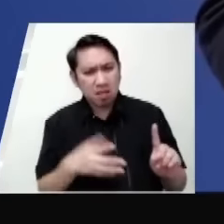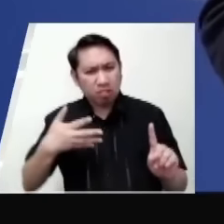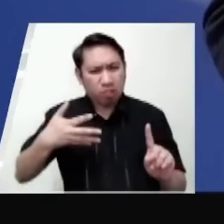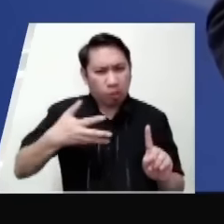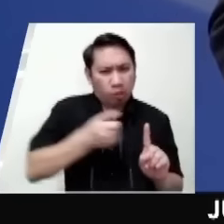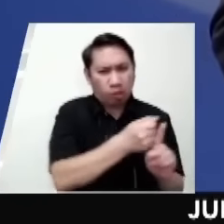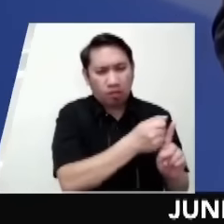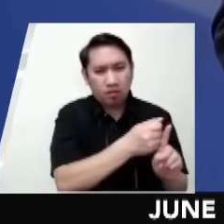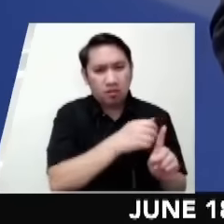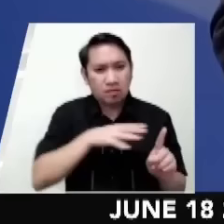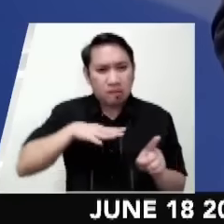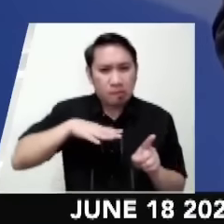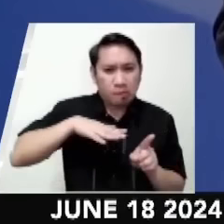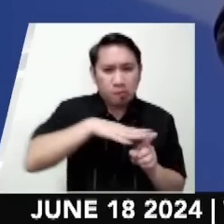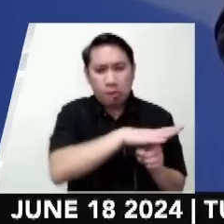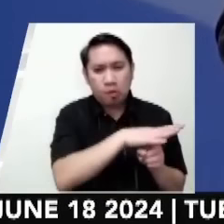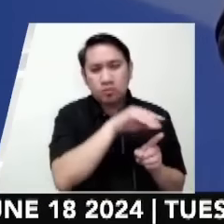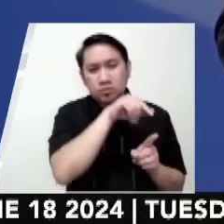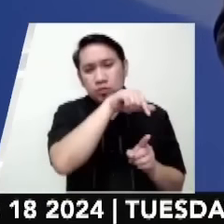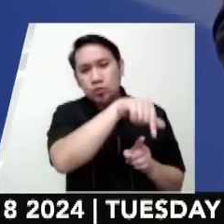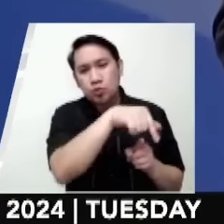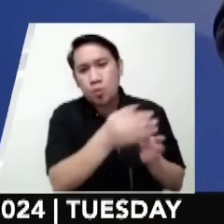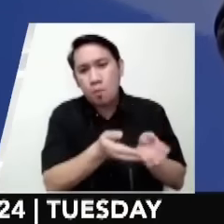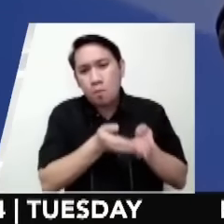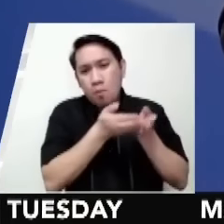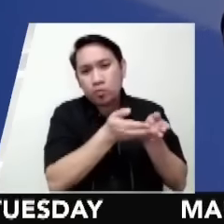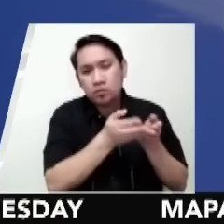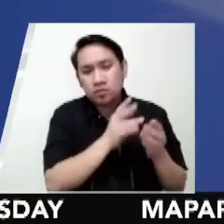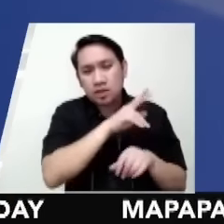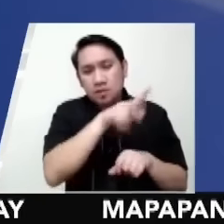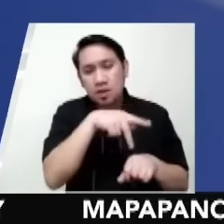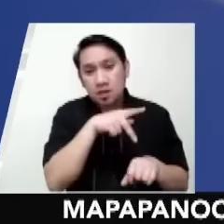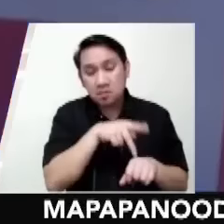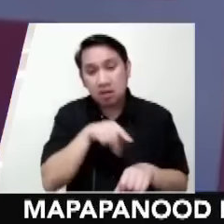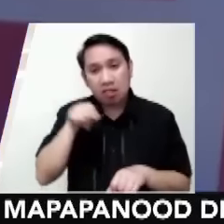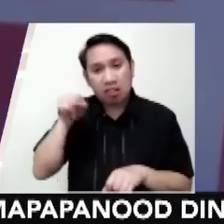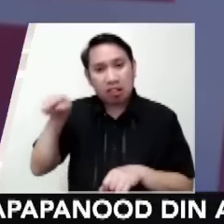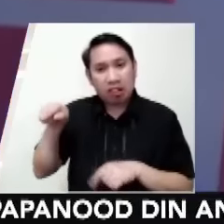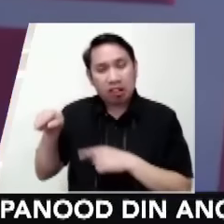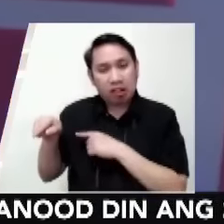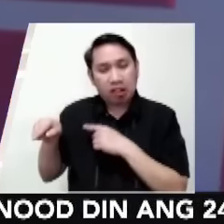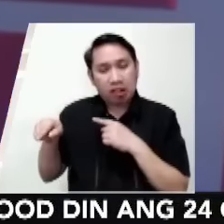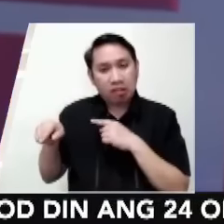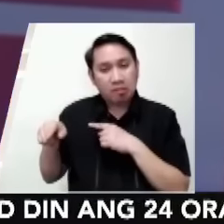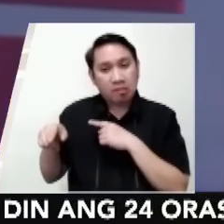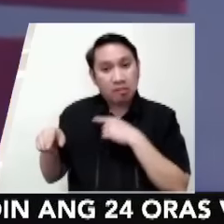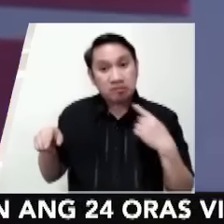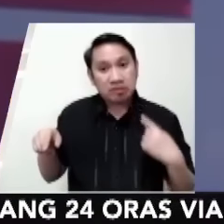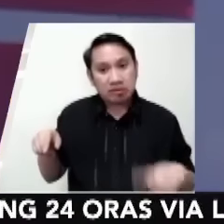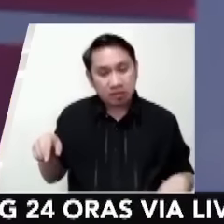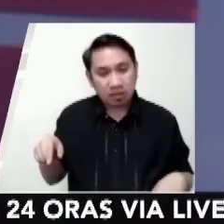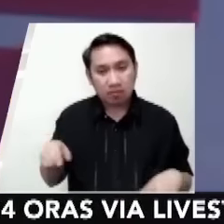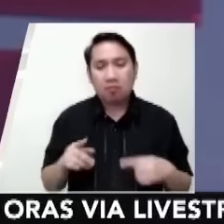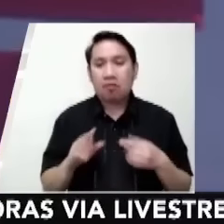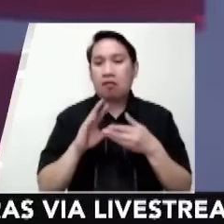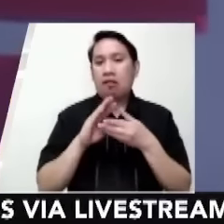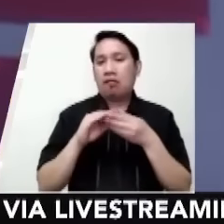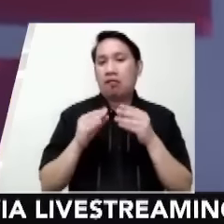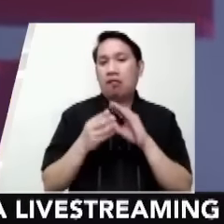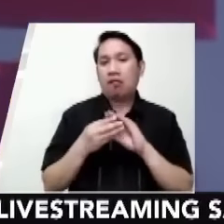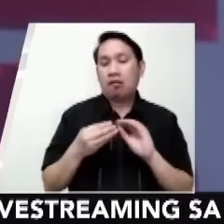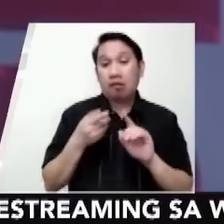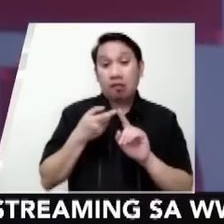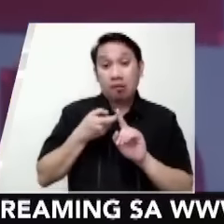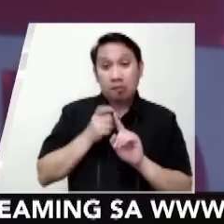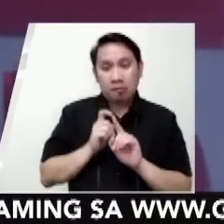binutas ang bangka ng Pilipinas na mga tauhan ng China Coast Guard. Base yan sa mga kwento ng dalawang source ng GMA Integrated